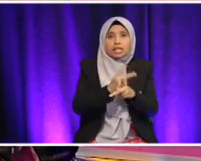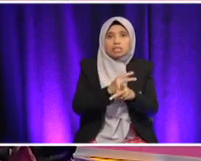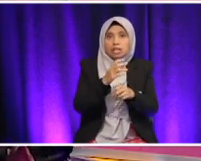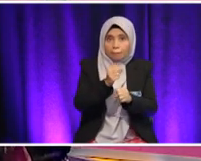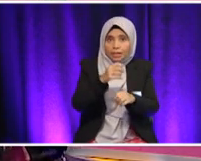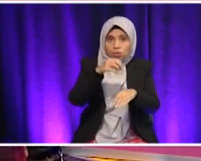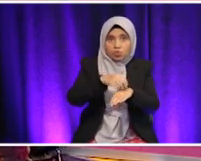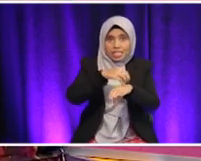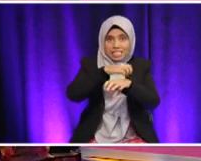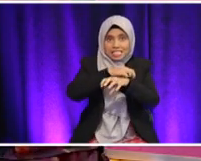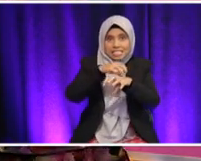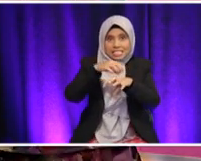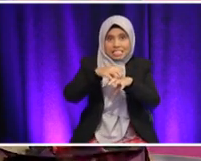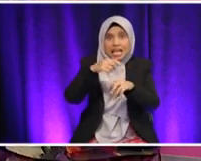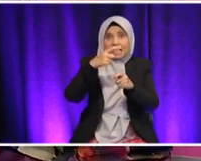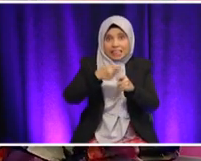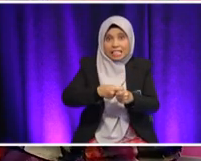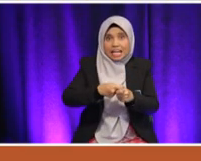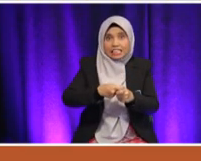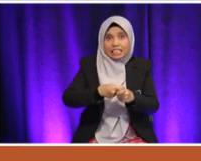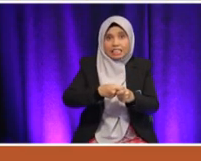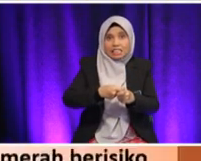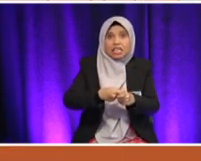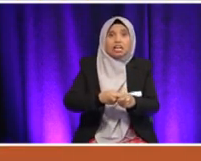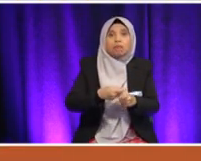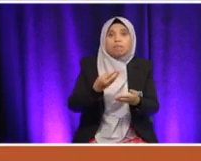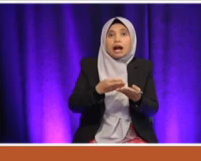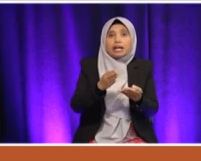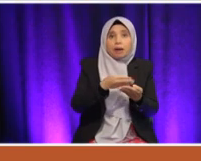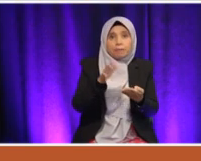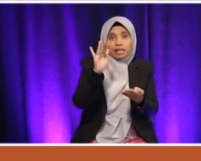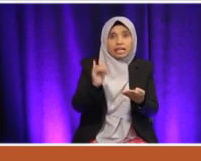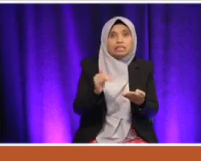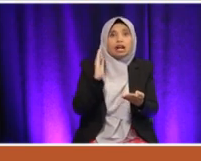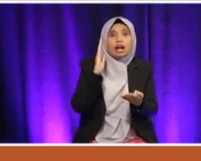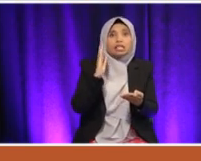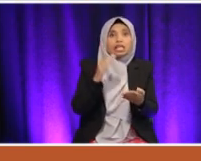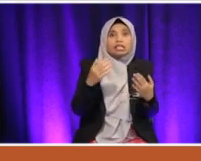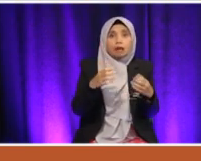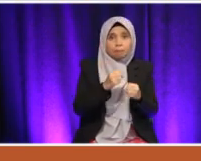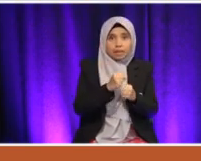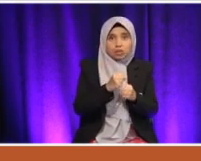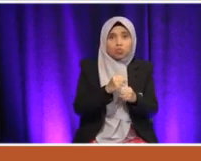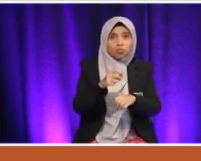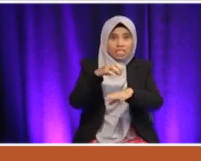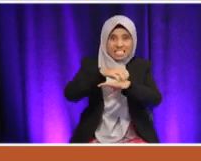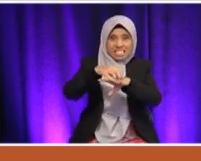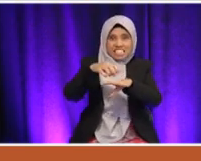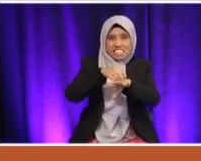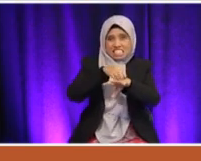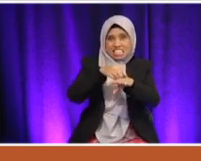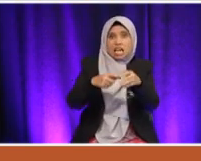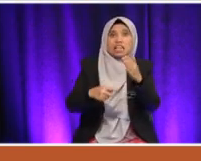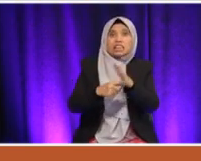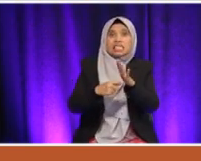tekanan Oke ini adalah bagian-bagian yang akan mengalami kudis tekanan oke yang point merah itu